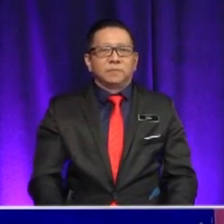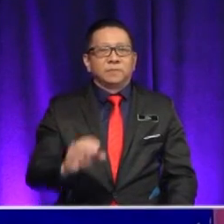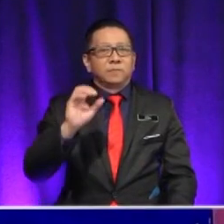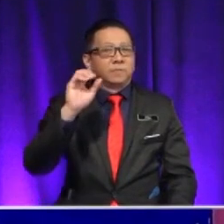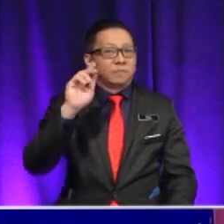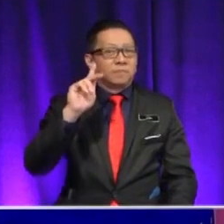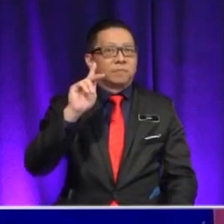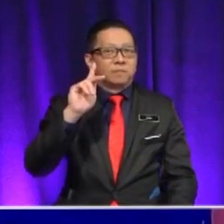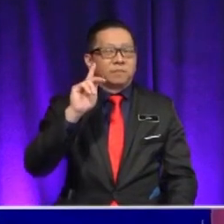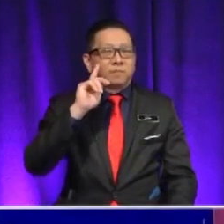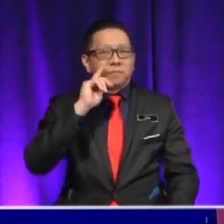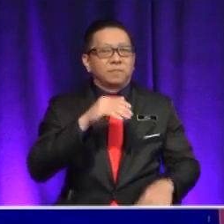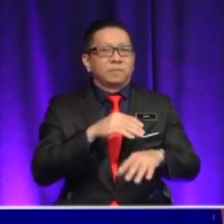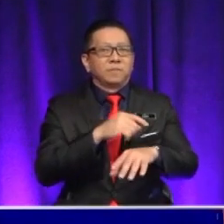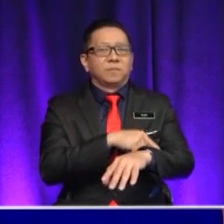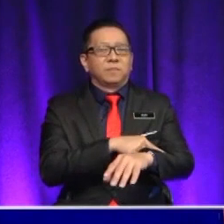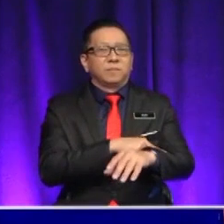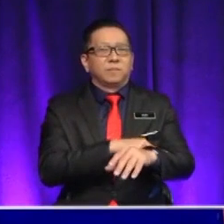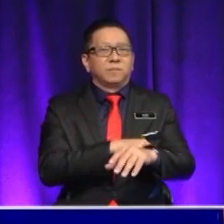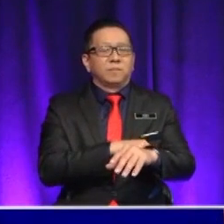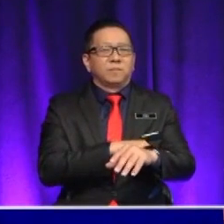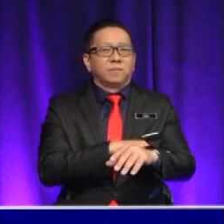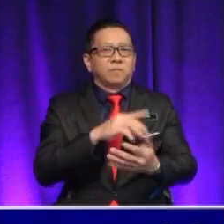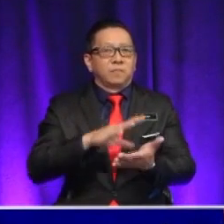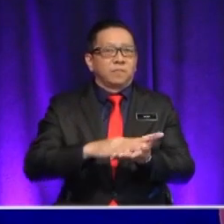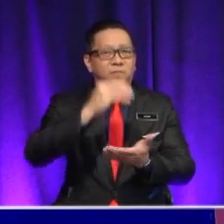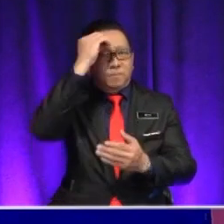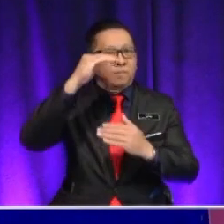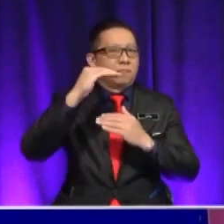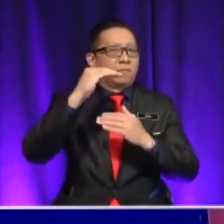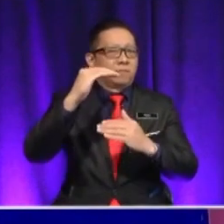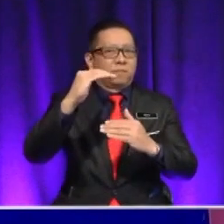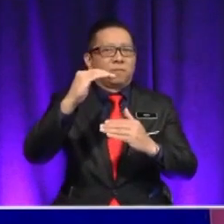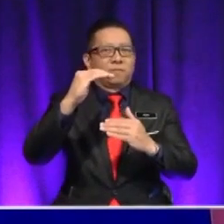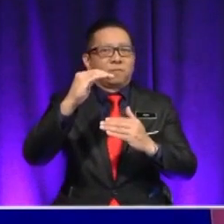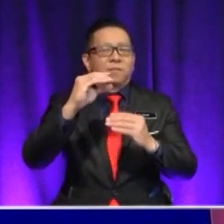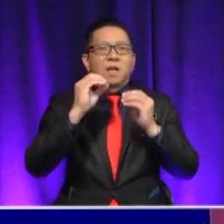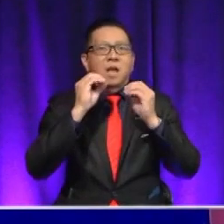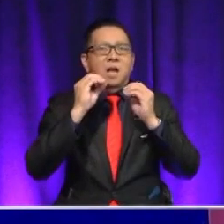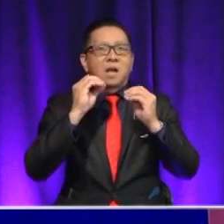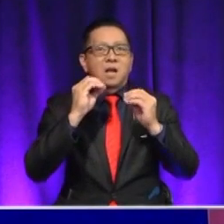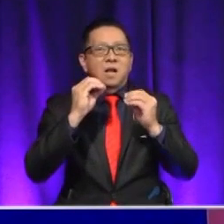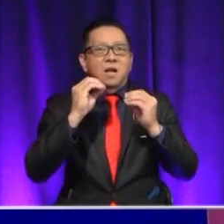Okey, jadi pada hari ini standard kandungan kita pada hari ini Mira. Okey, standard pembelajaran kita ialah